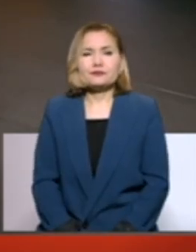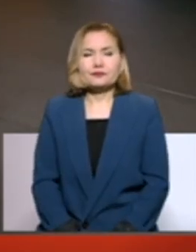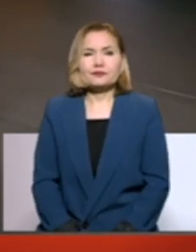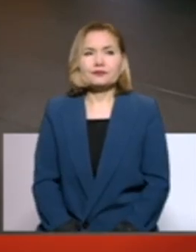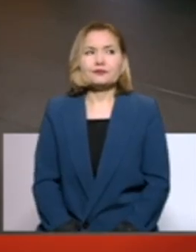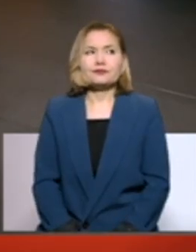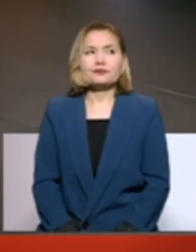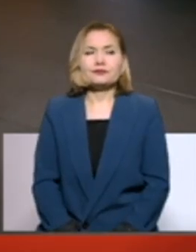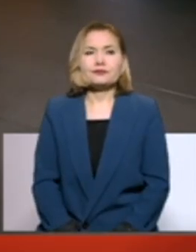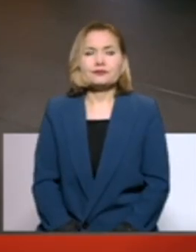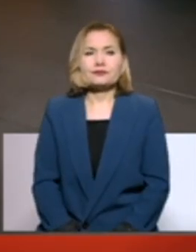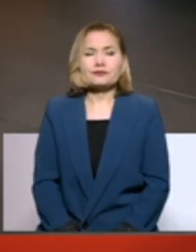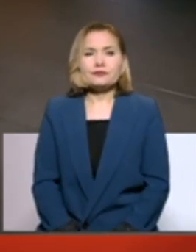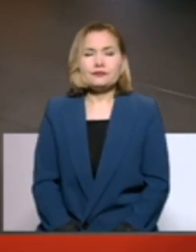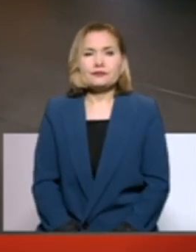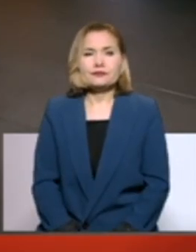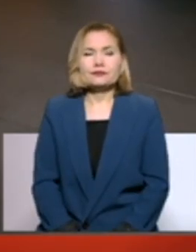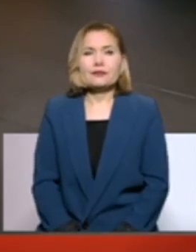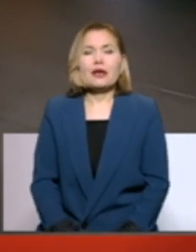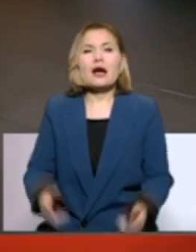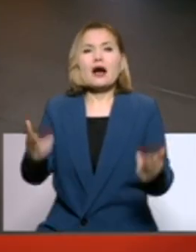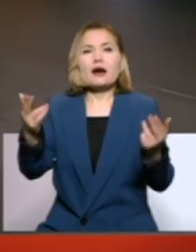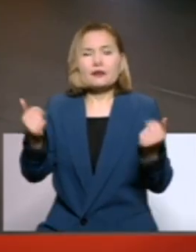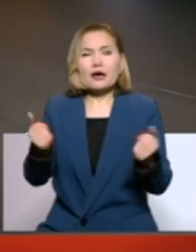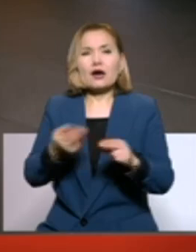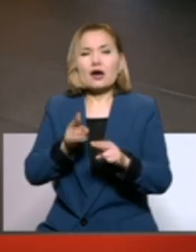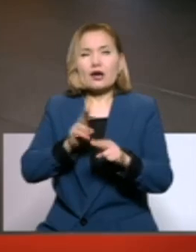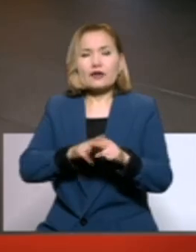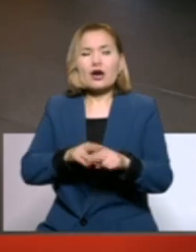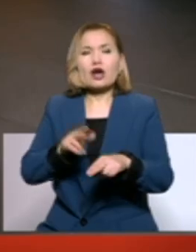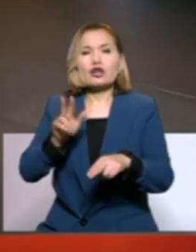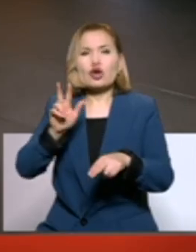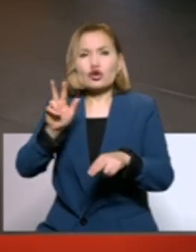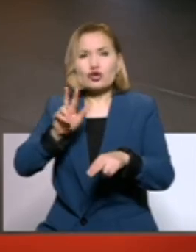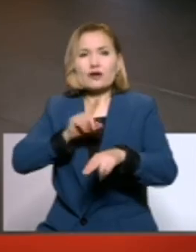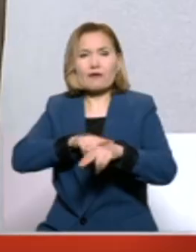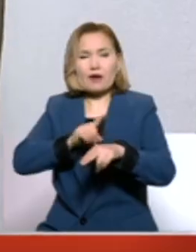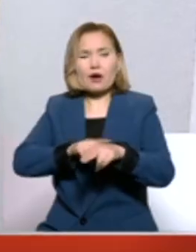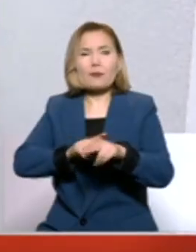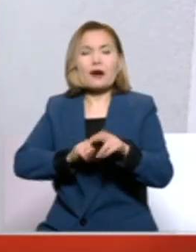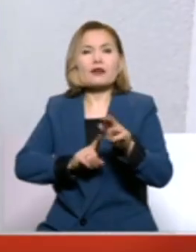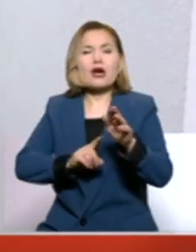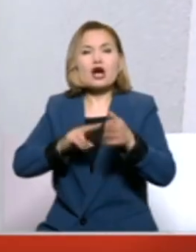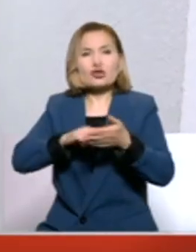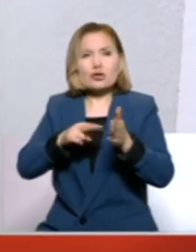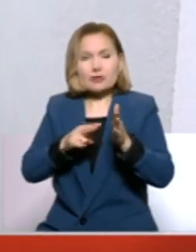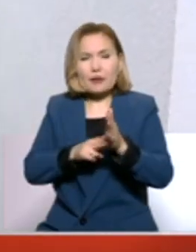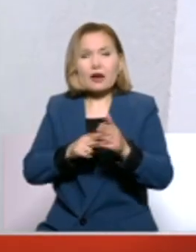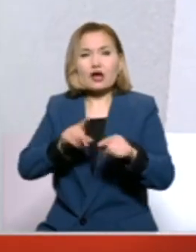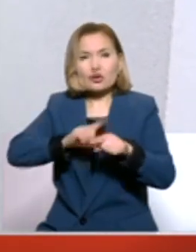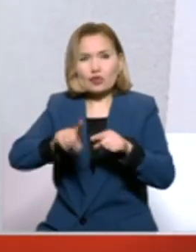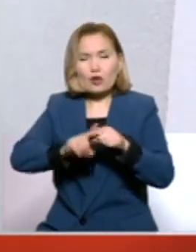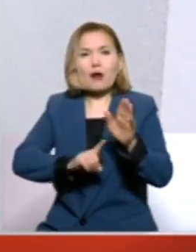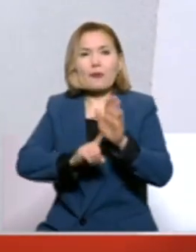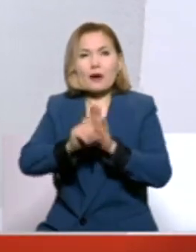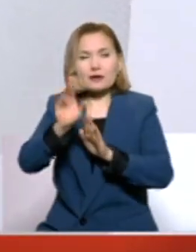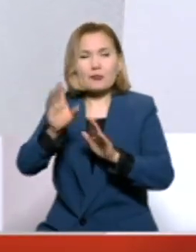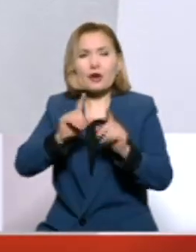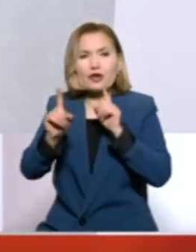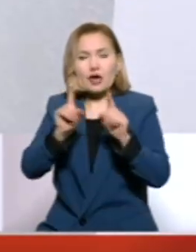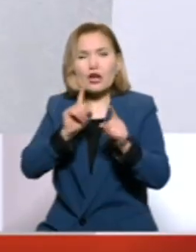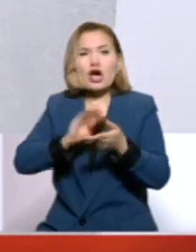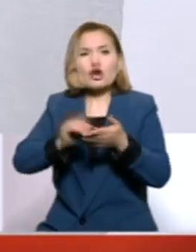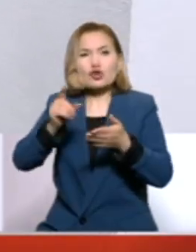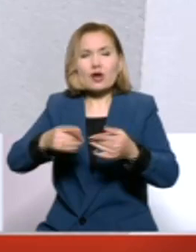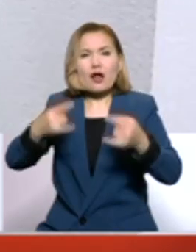Самал, тыңдап тұрмыз. Я Армангүл сағат үшке жоспарланған сот процесі енді ғана басталғалы жатыр. Бұл жерде журналистер